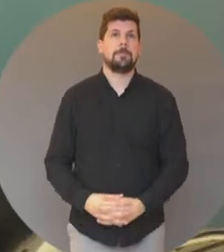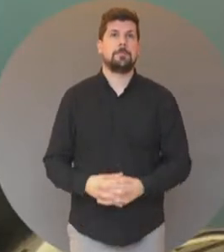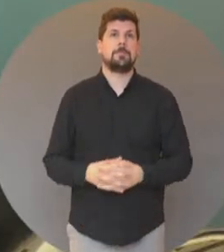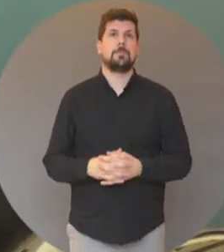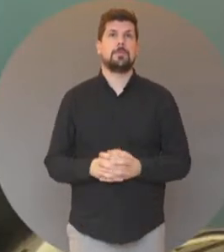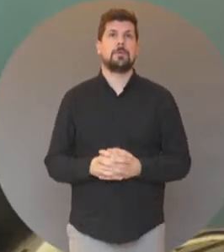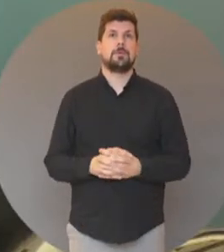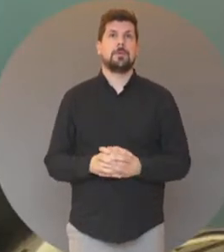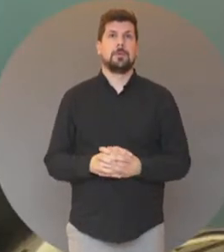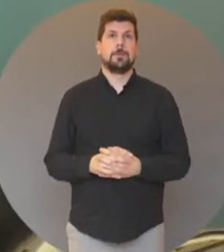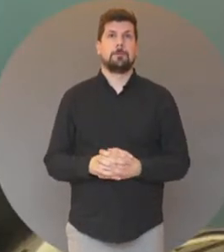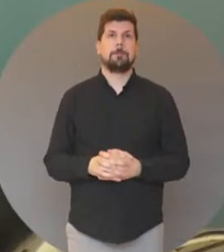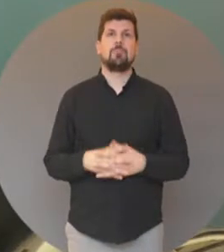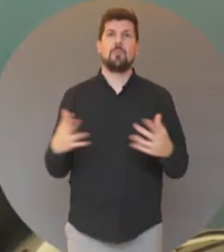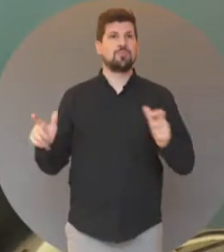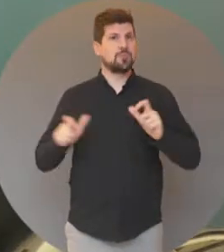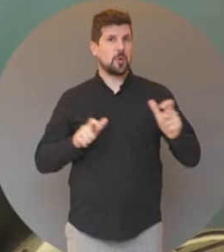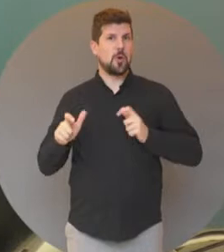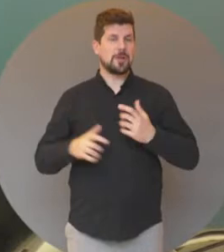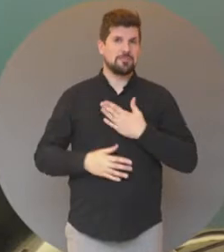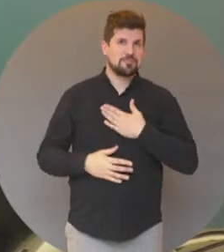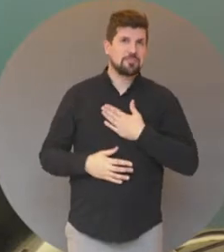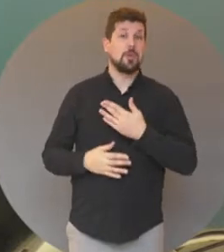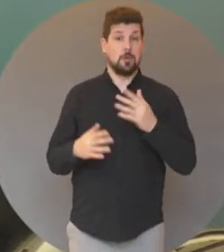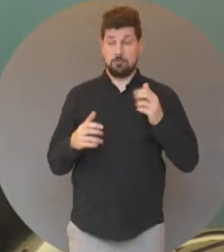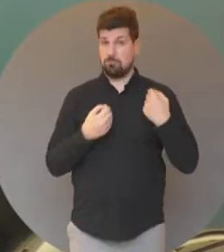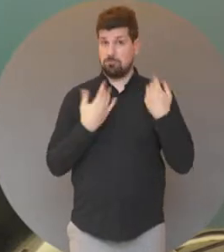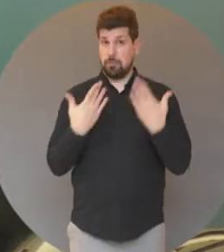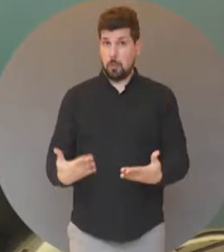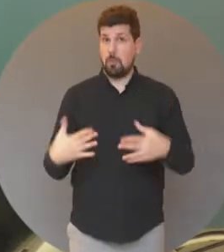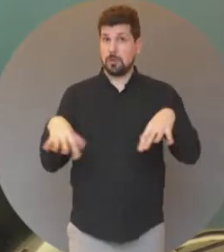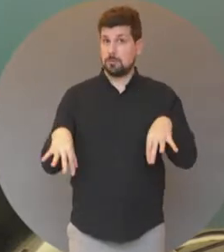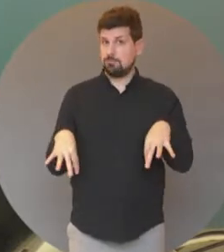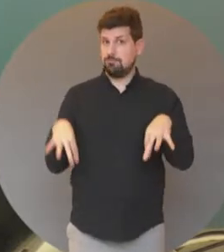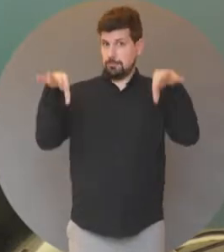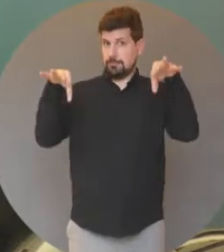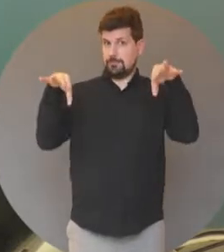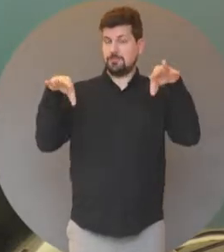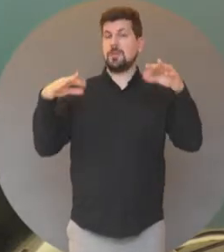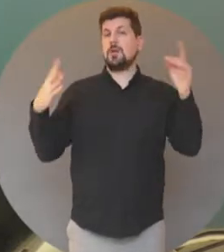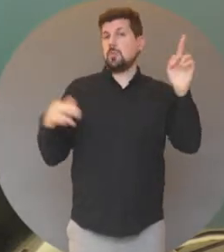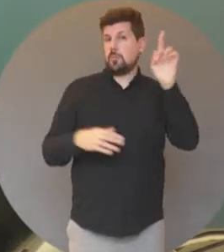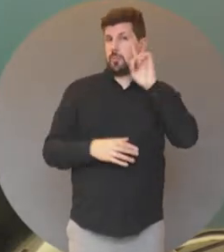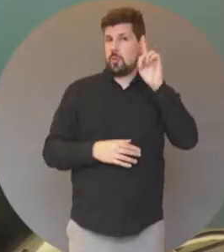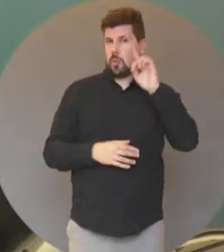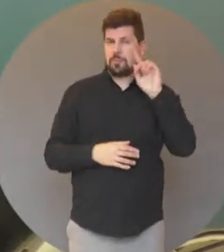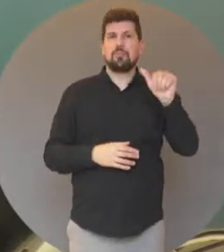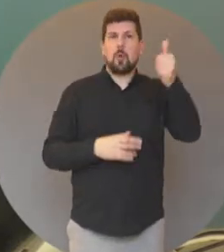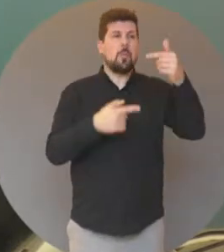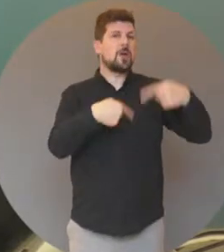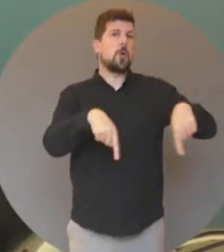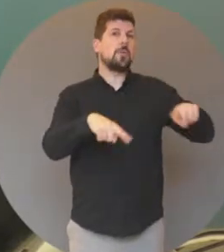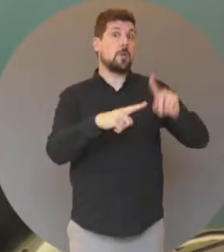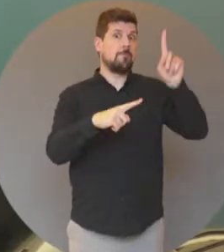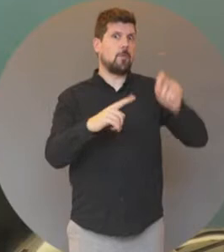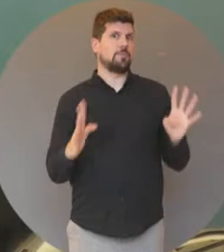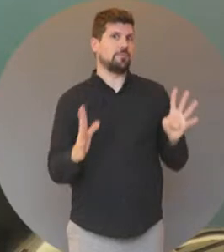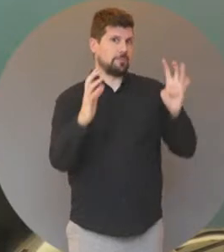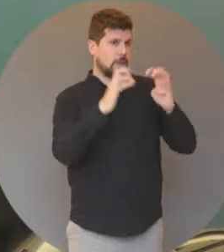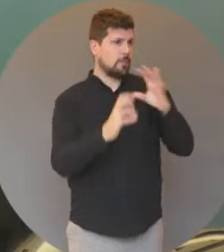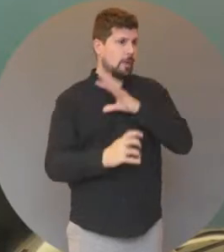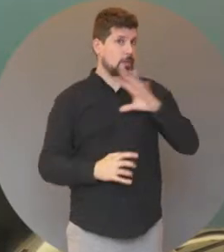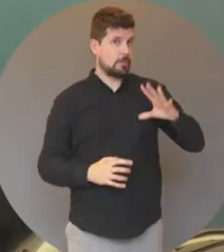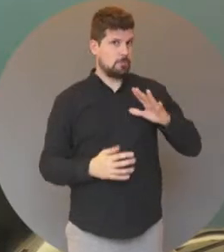écoutez mes chers collègues je propose que nous suspendions notre séance afin que la première Commission puisse se réunir madame Thibault doré nouveau